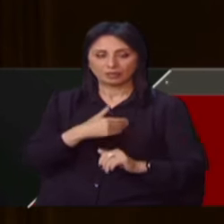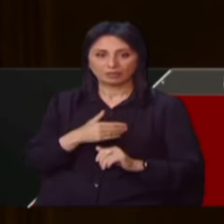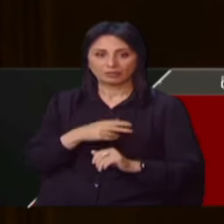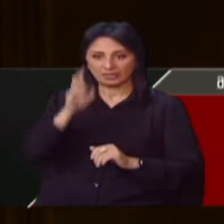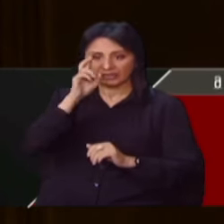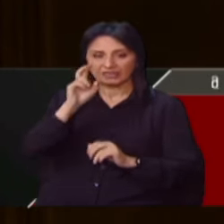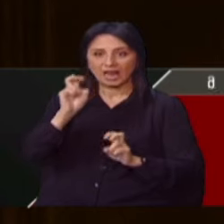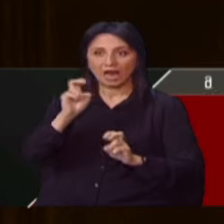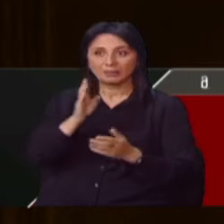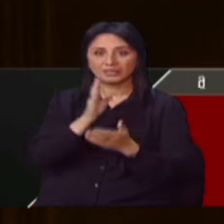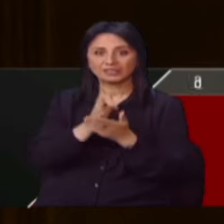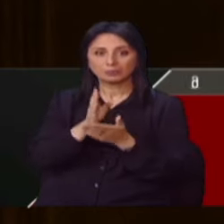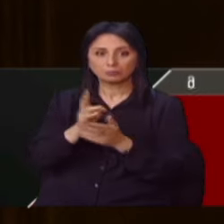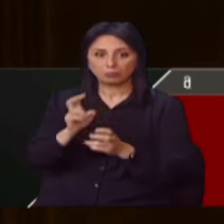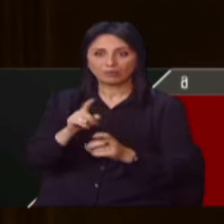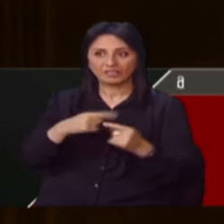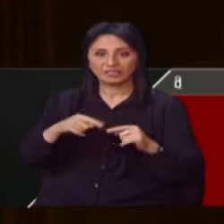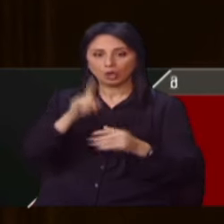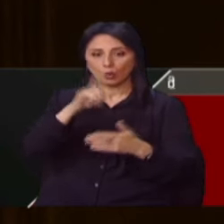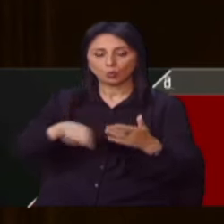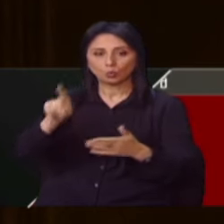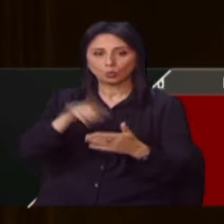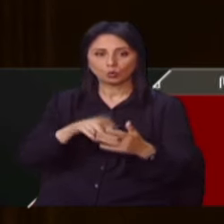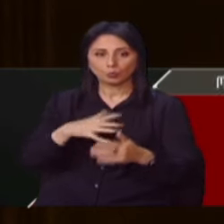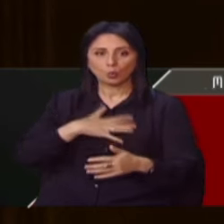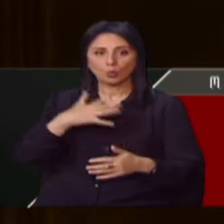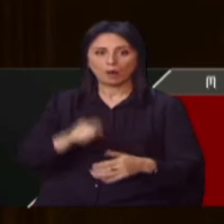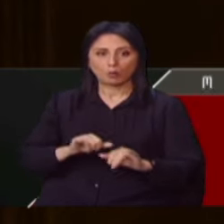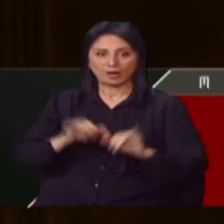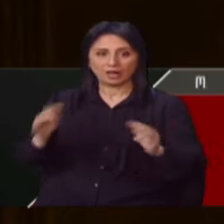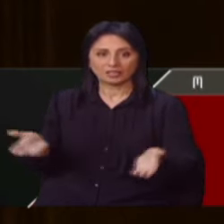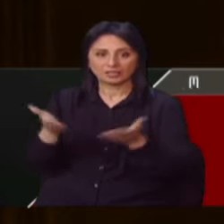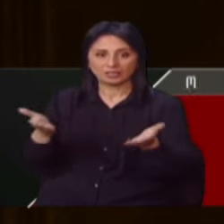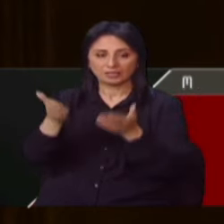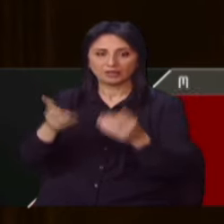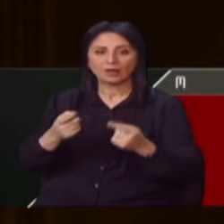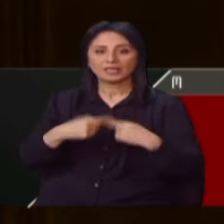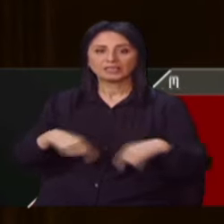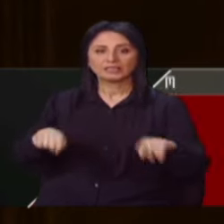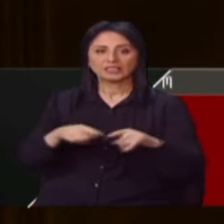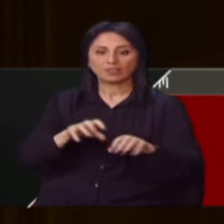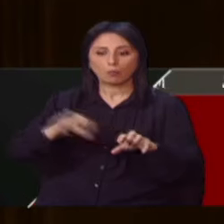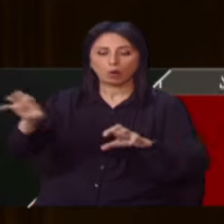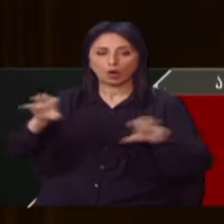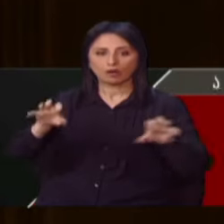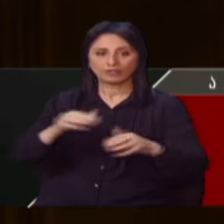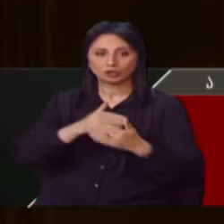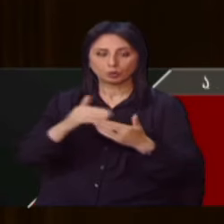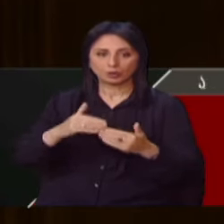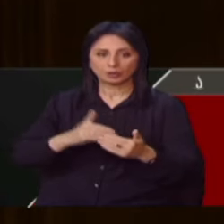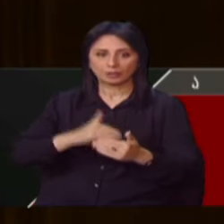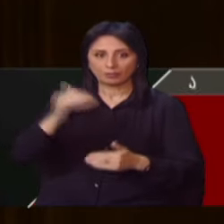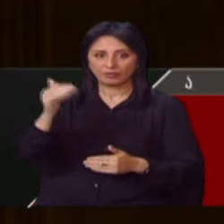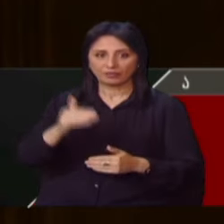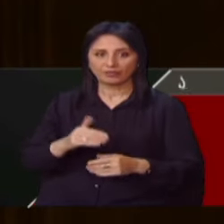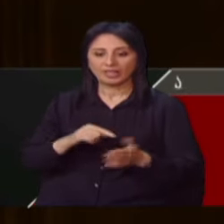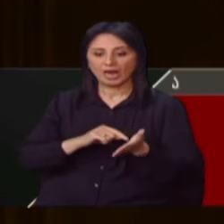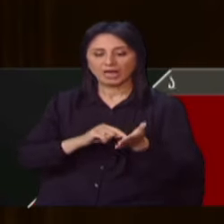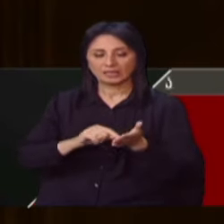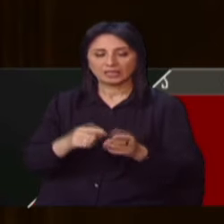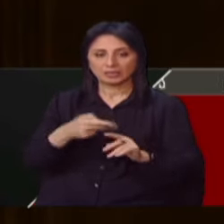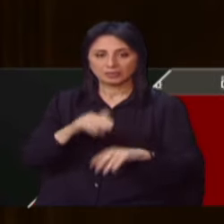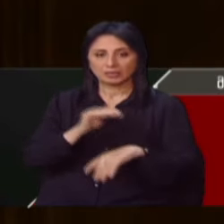სახელმწიფო ინსტიტუტების მიმართ საზოგადოების უნდობლობისა და უკმაყოფილების გაზრდა, ასევე საზოგადოებაში პოლარიზაციის დონის ამაღლება.